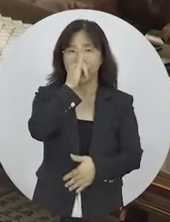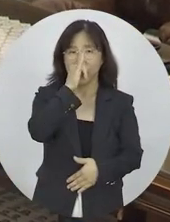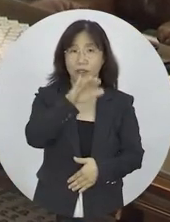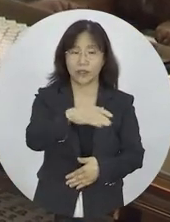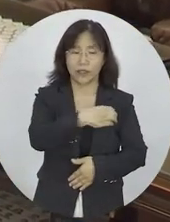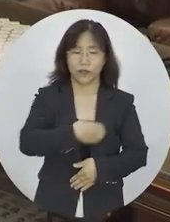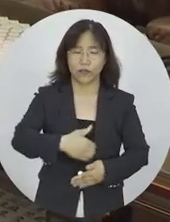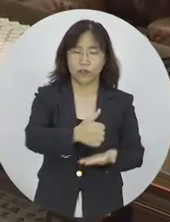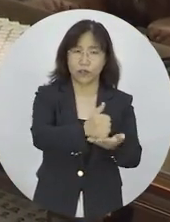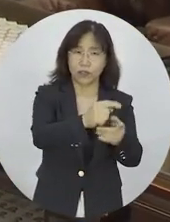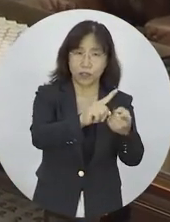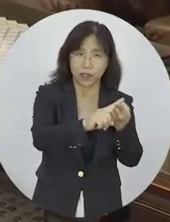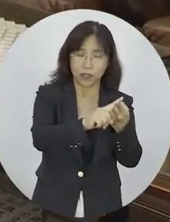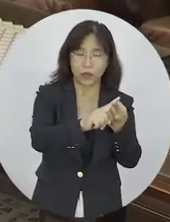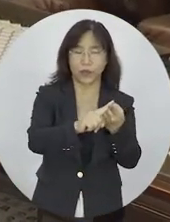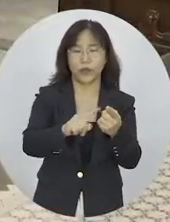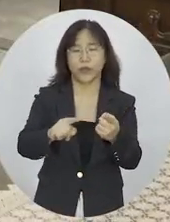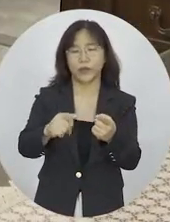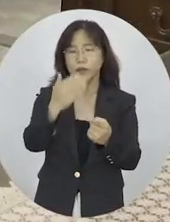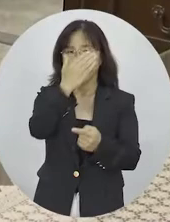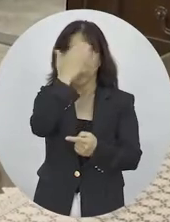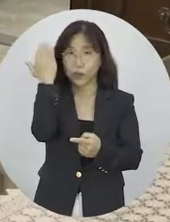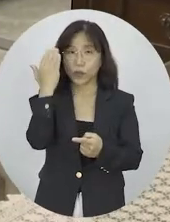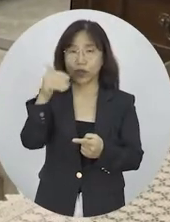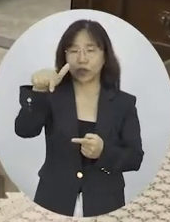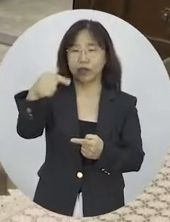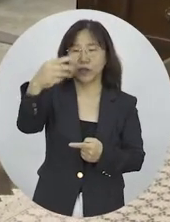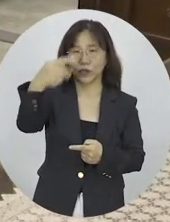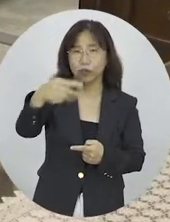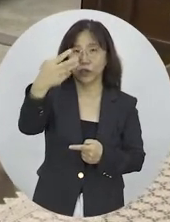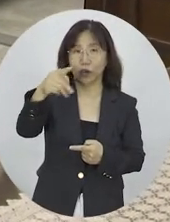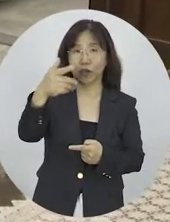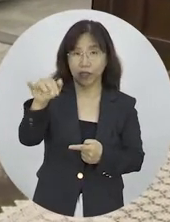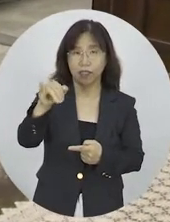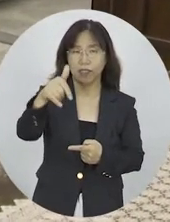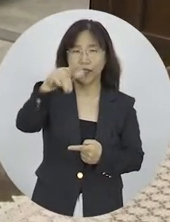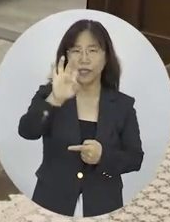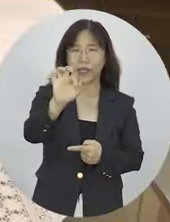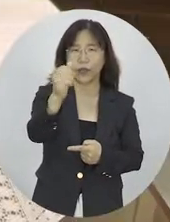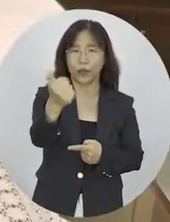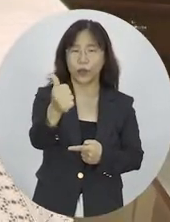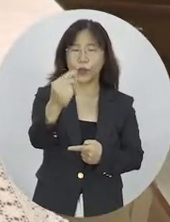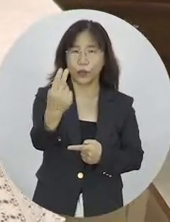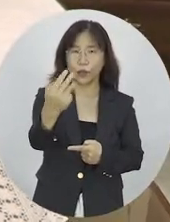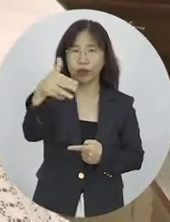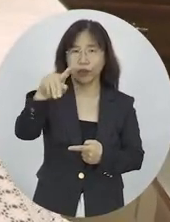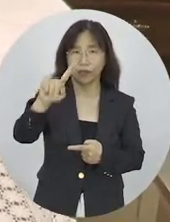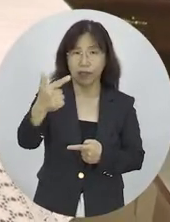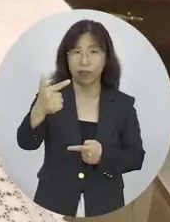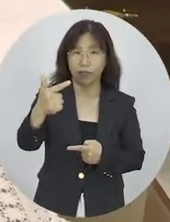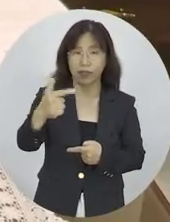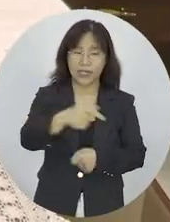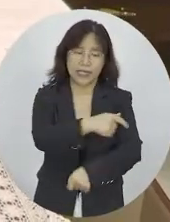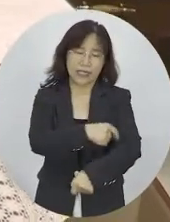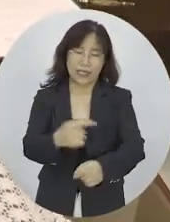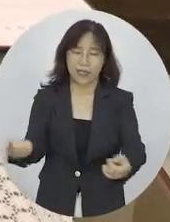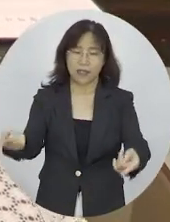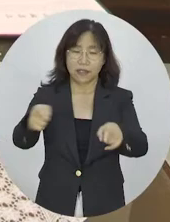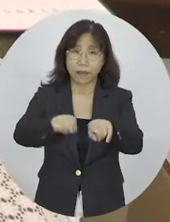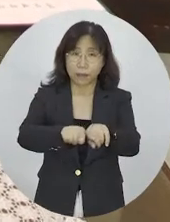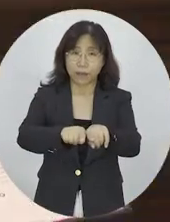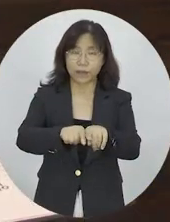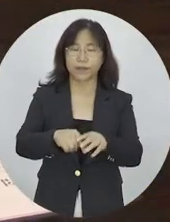이날 협약식에는 김태우 강서구청장과 재단법인 청소년 그루터기 강효찬 상임이사가 참석해